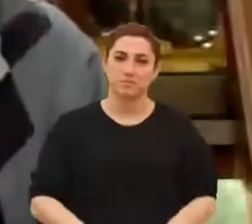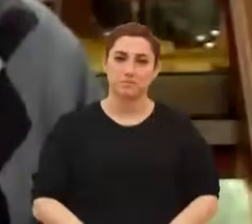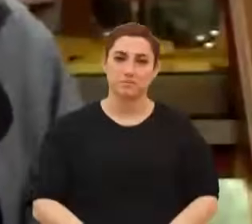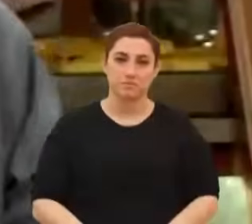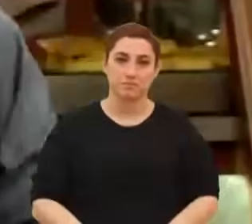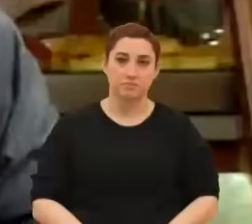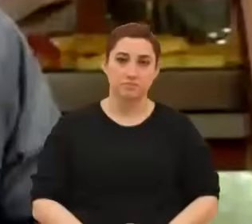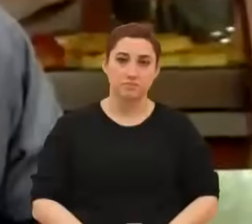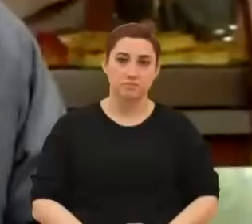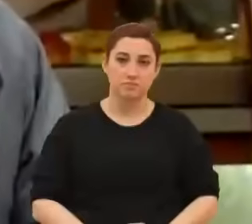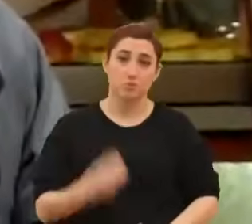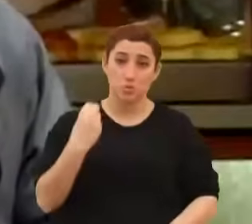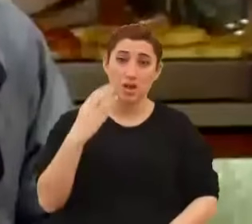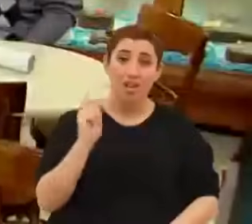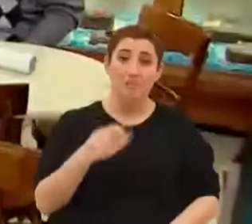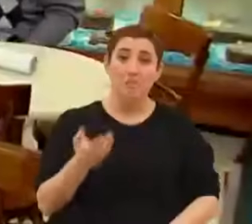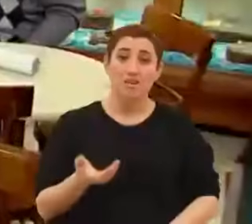Ha, bu güzel olurdu.